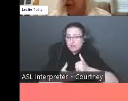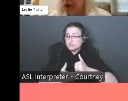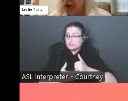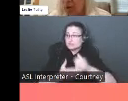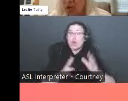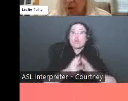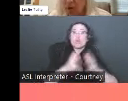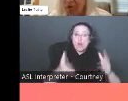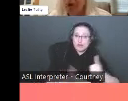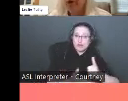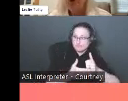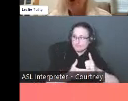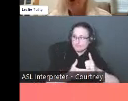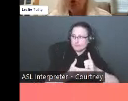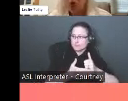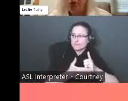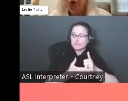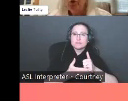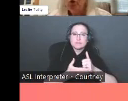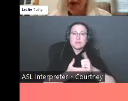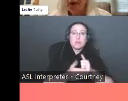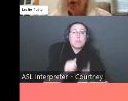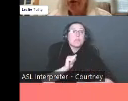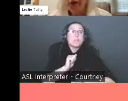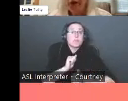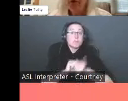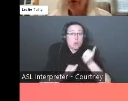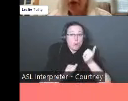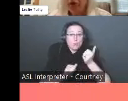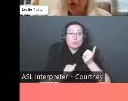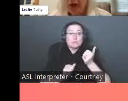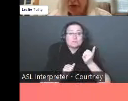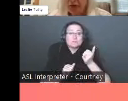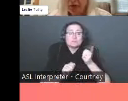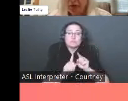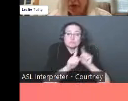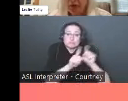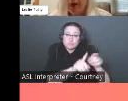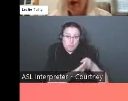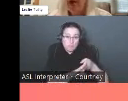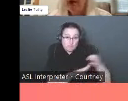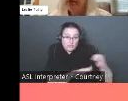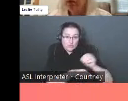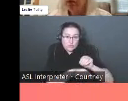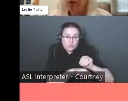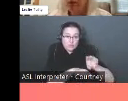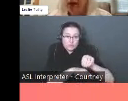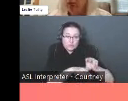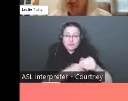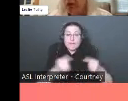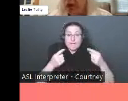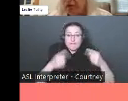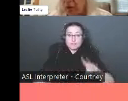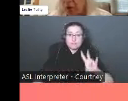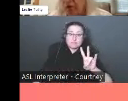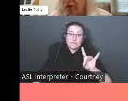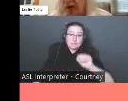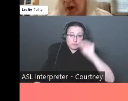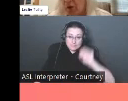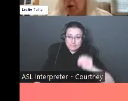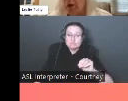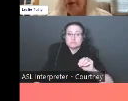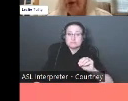peu utile, plutôt utile ou beaucoup très utile? Alors, la plupart qui ont été voir un intervenant professionnel